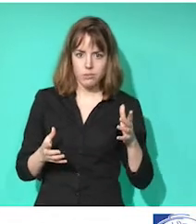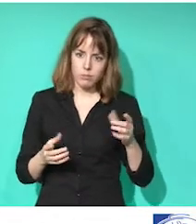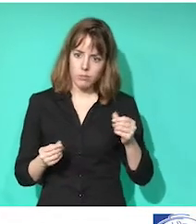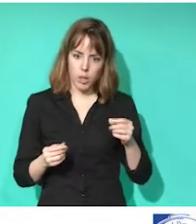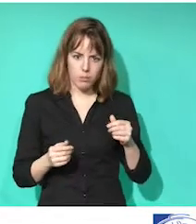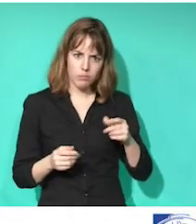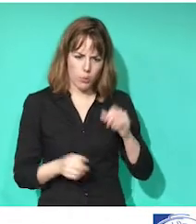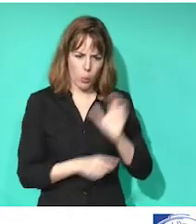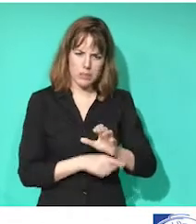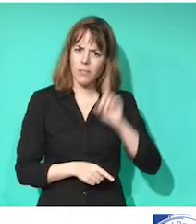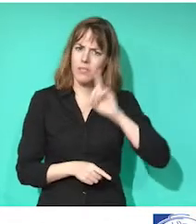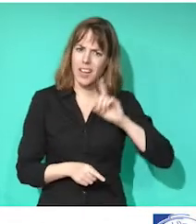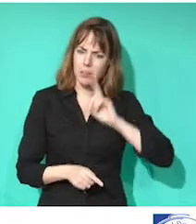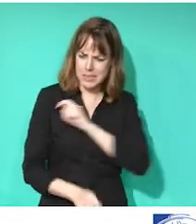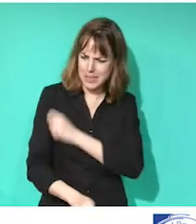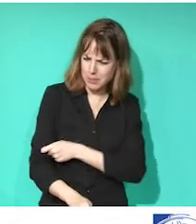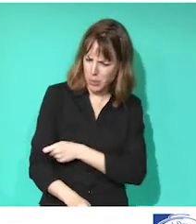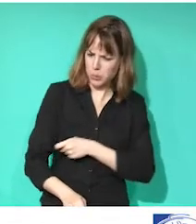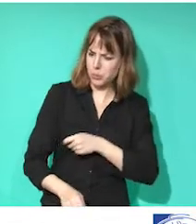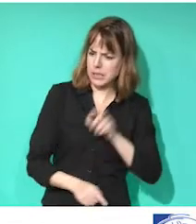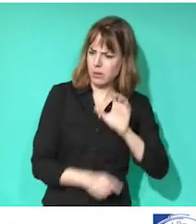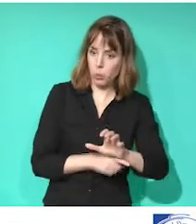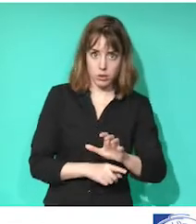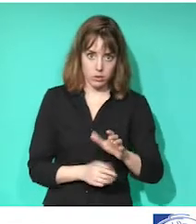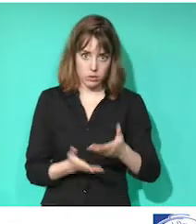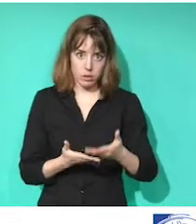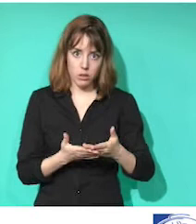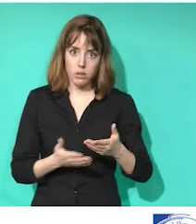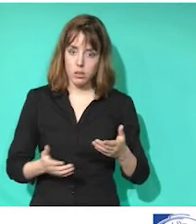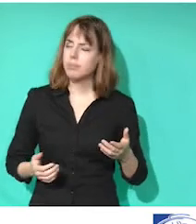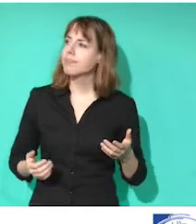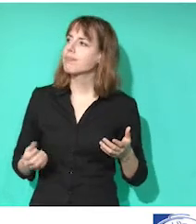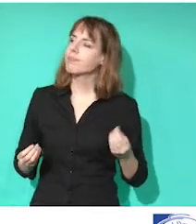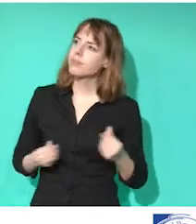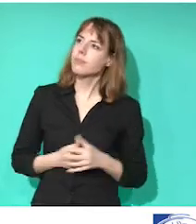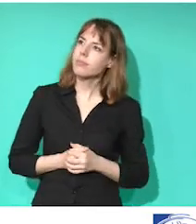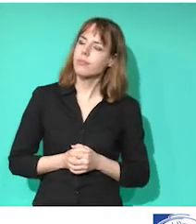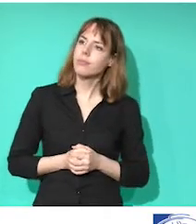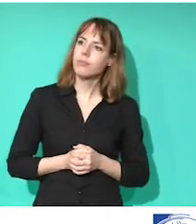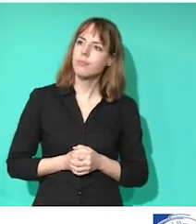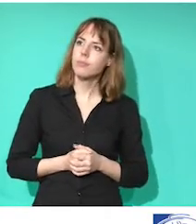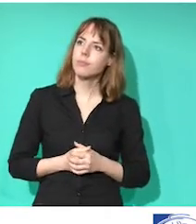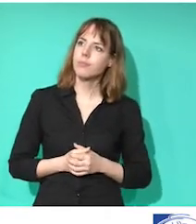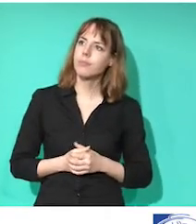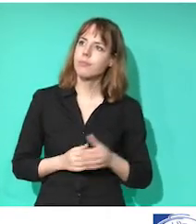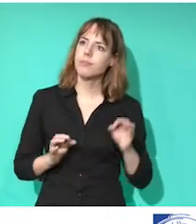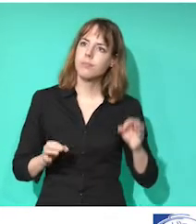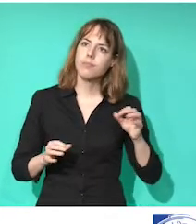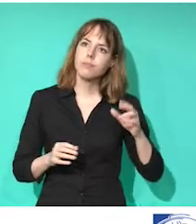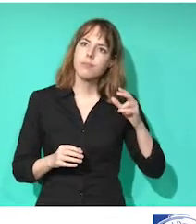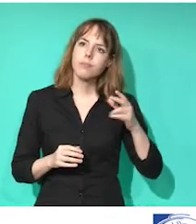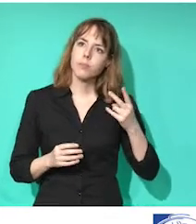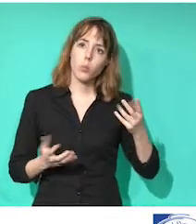les femmes qui font du sport et du hockey? Toujours cette grande différenciation entre l'ancienne